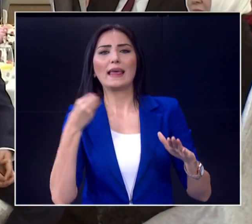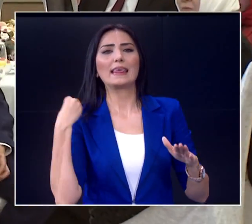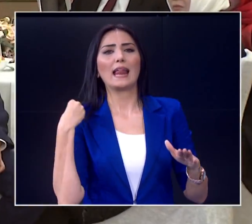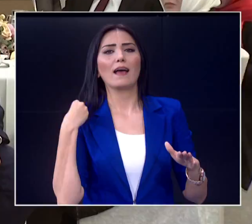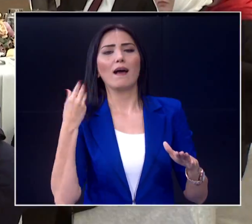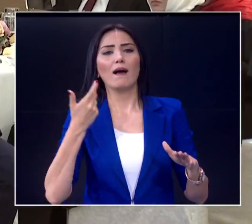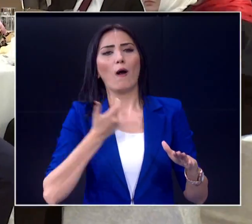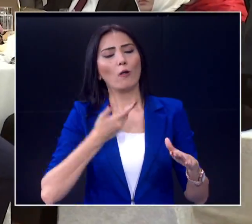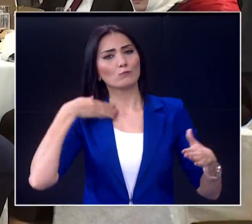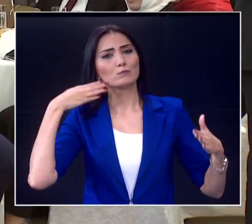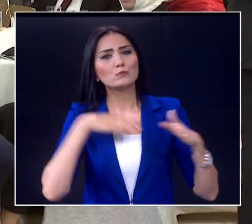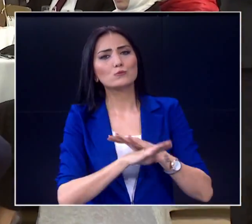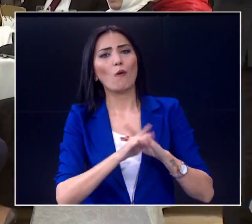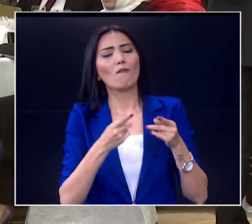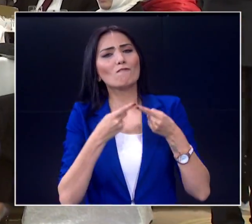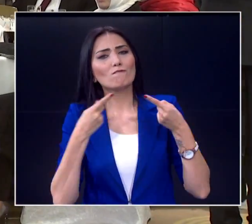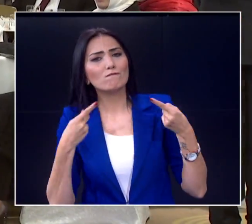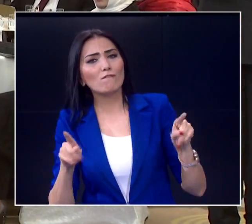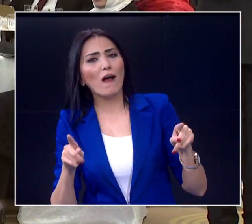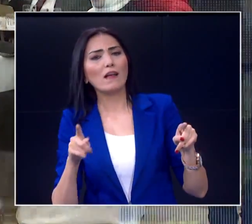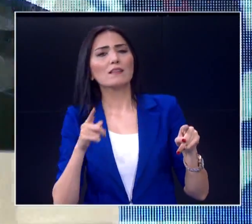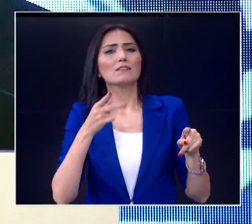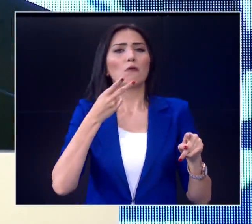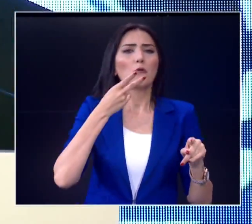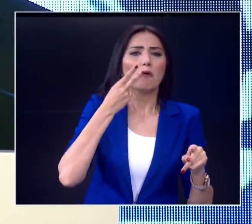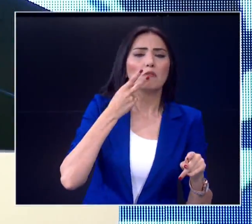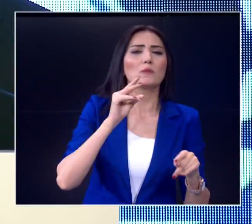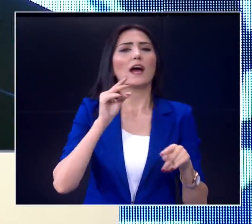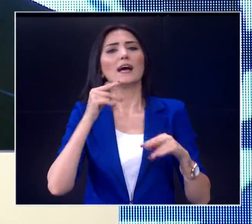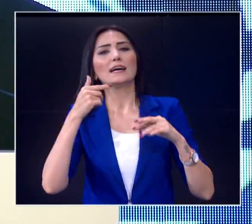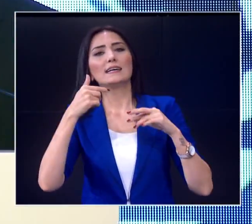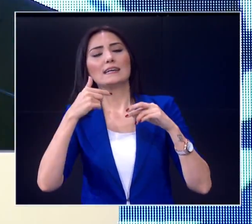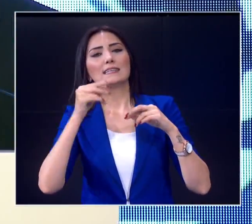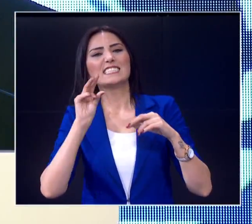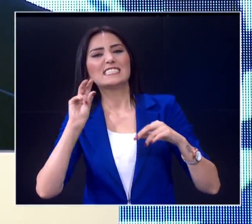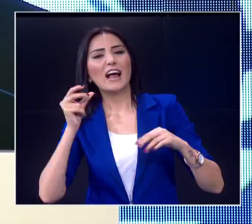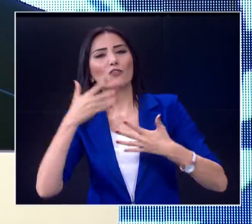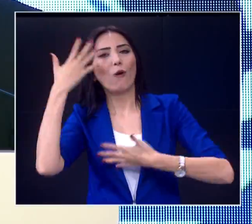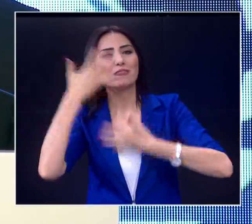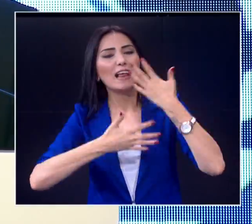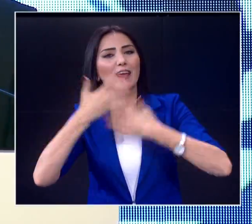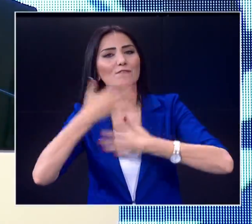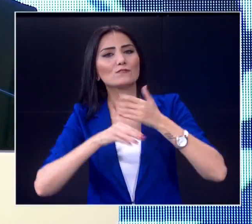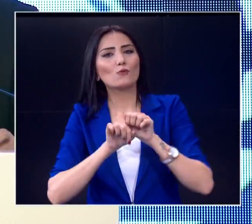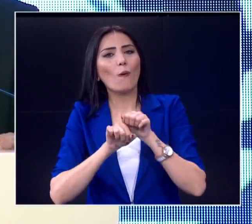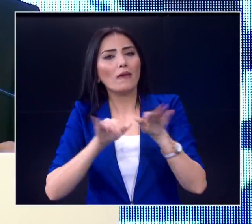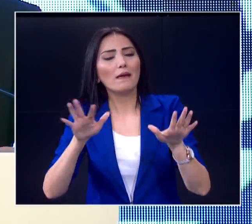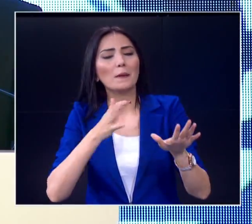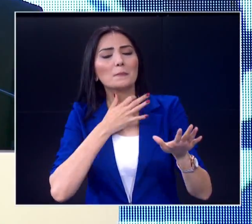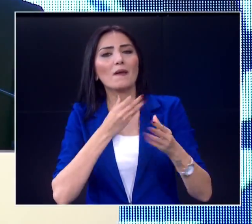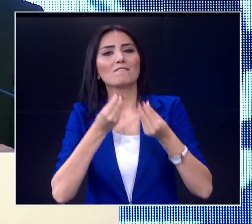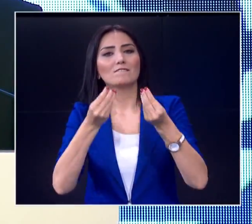yeni kanunu yürürlüğe soktuk. Farklı dil lehçelerde radyo, televizyon yayınına imkan